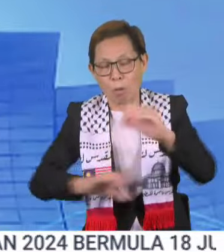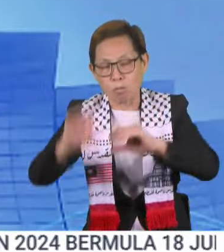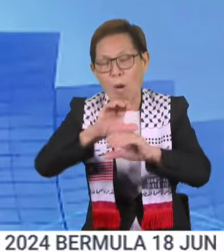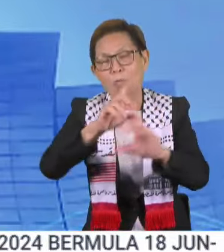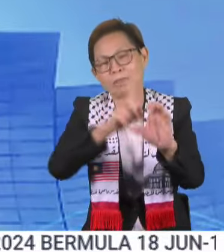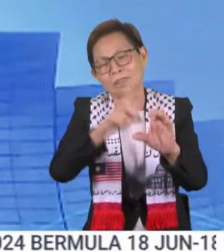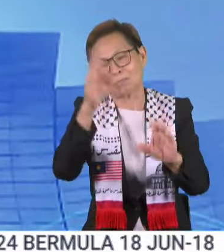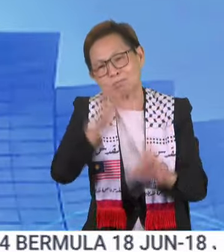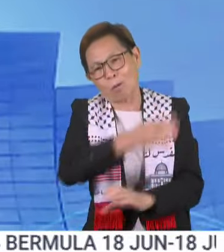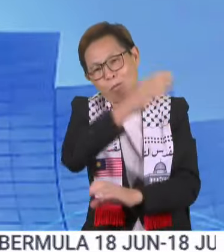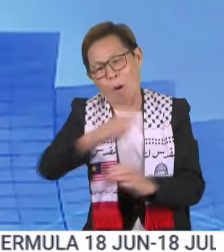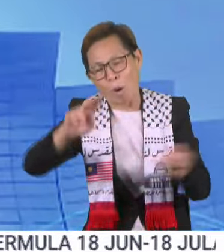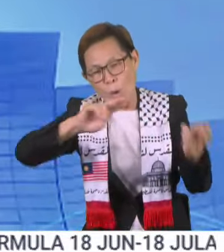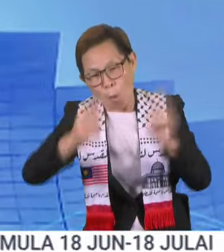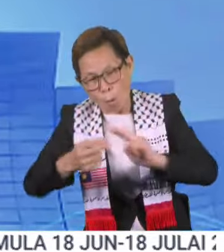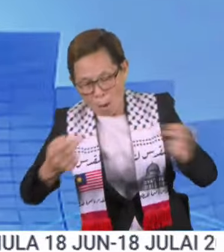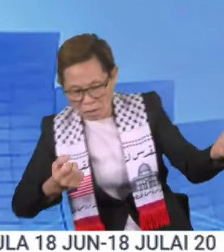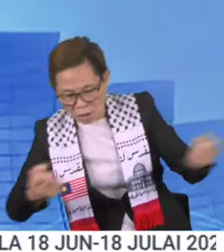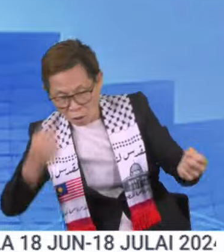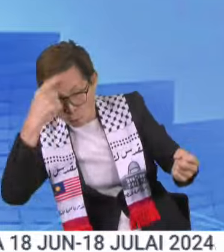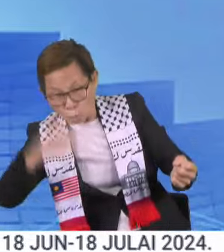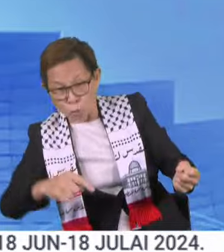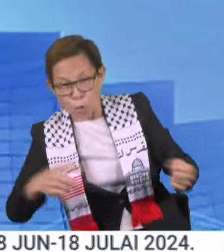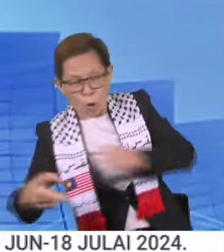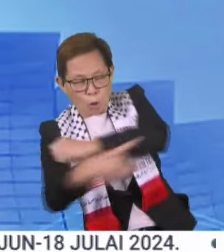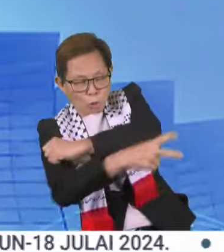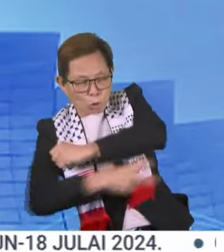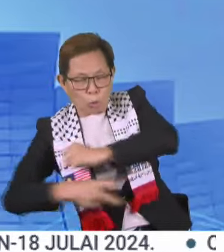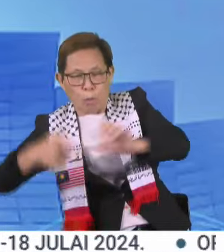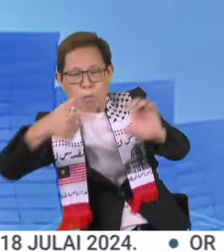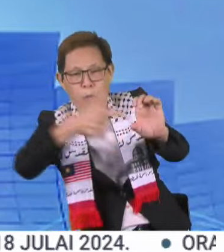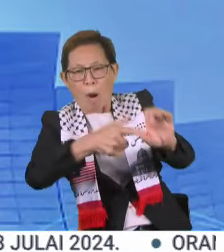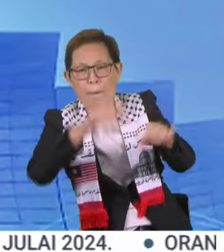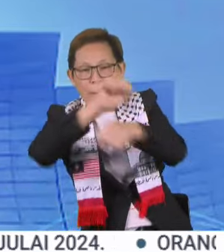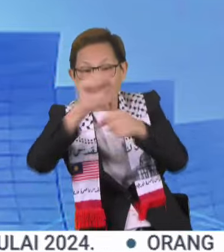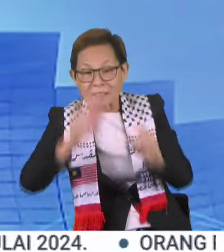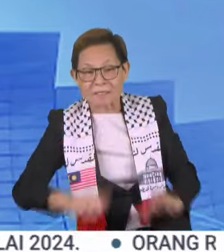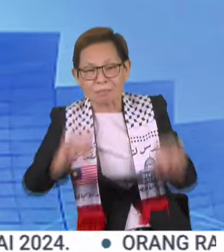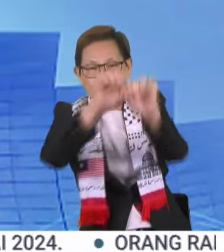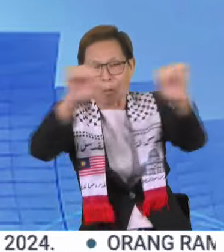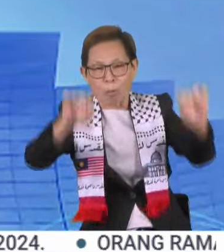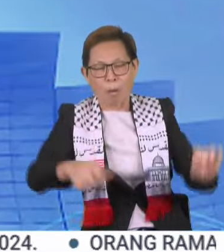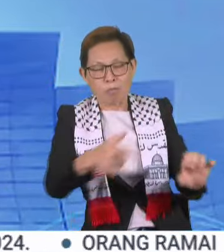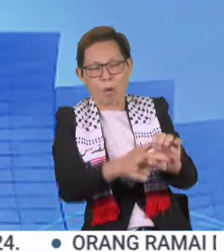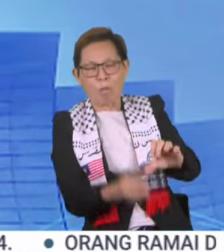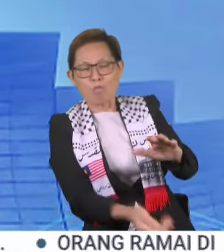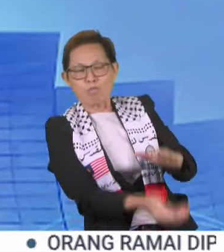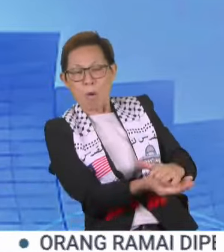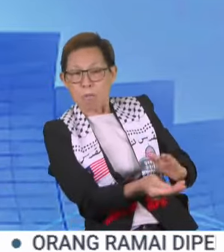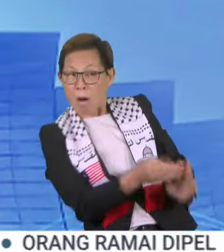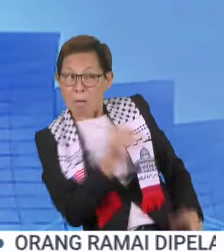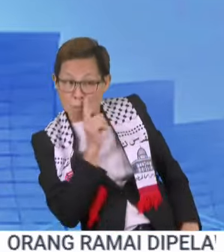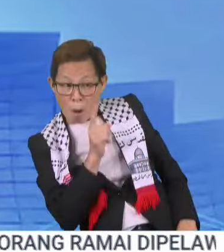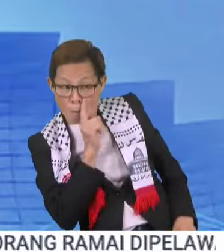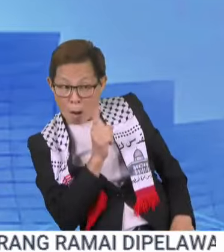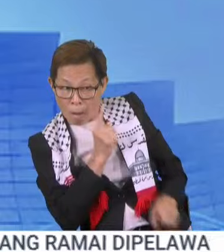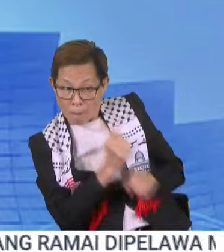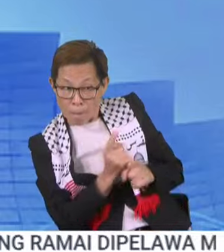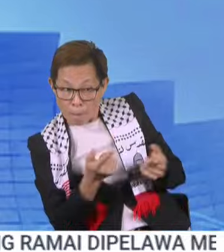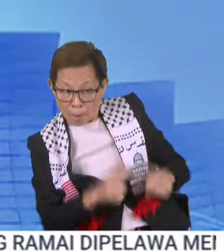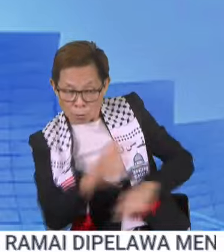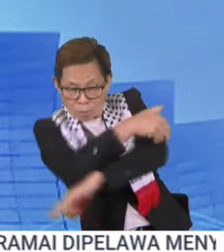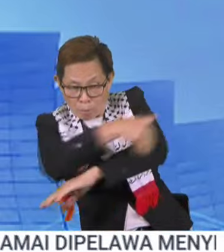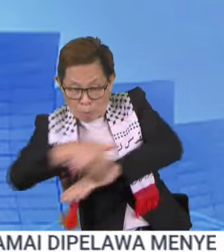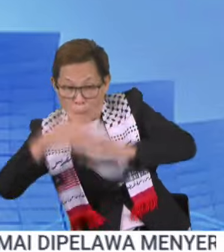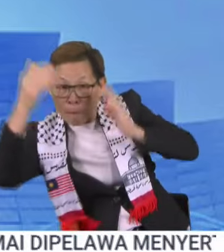Tidak cukup dengan ubah suai kenderaan untuk merompak bahan api. Pekerja stesen minyak pula disogok. Benarkah senario ini berlaku di